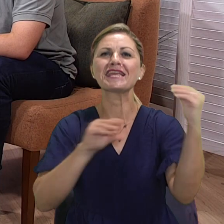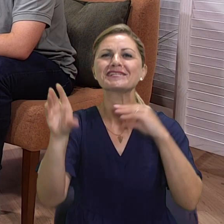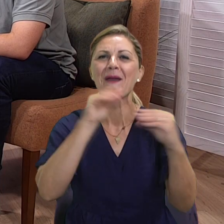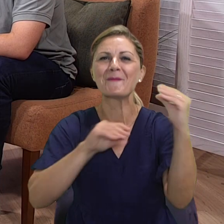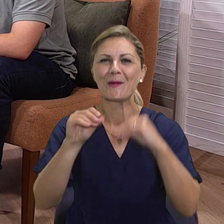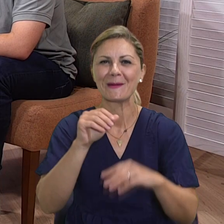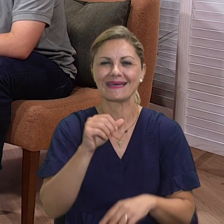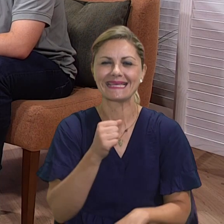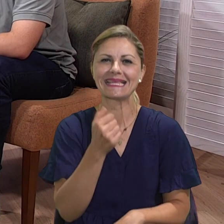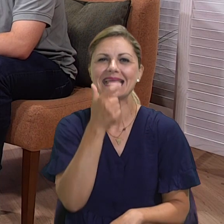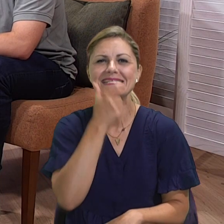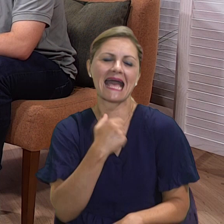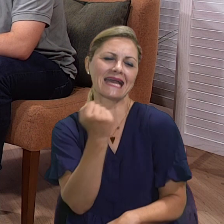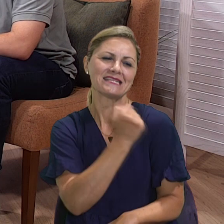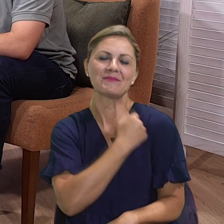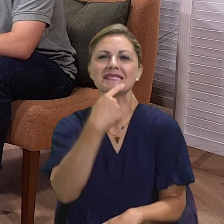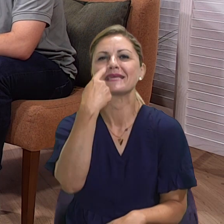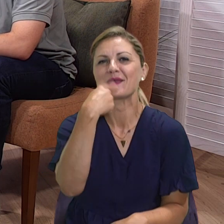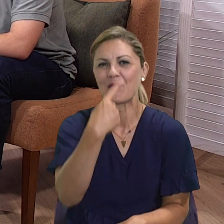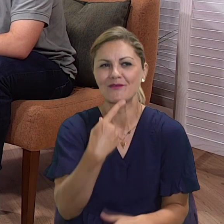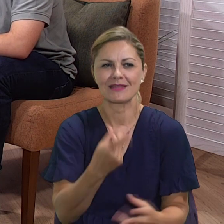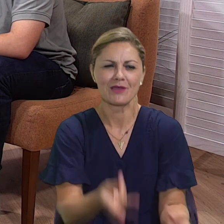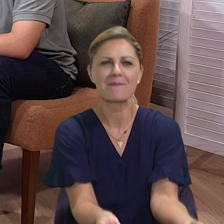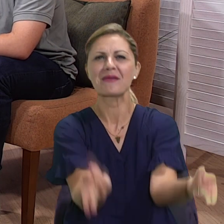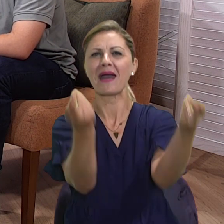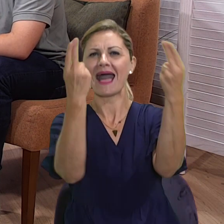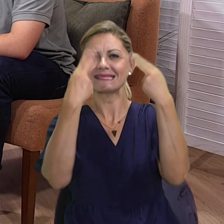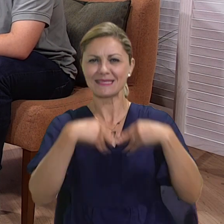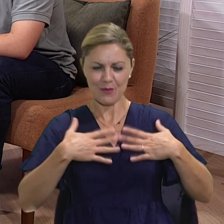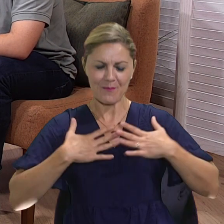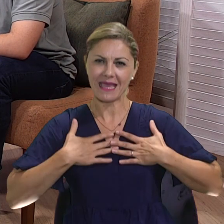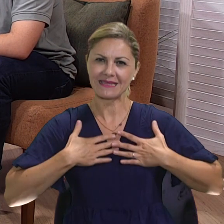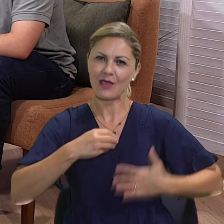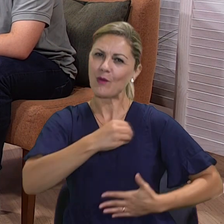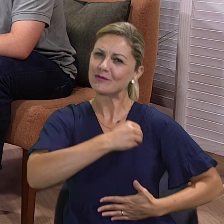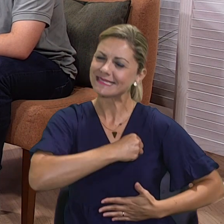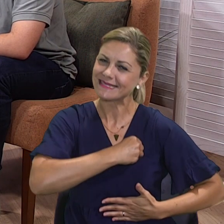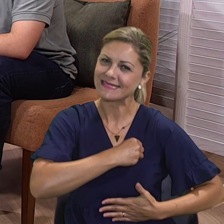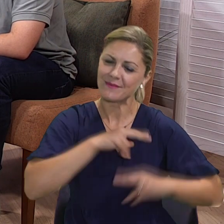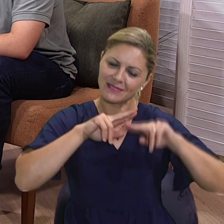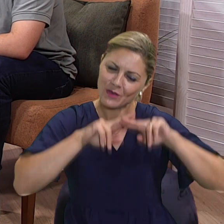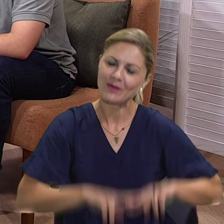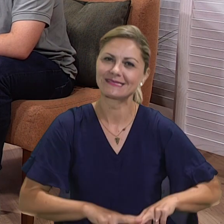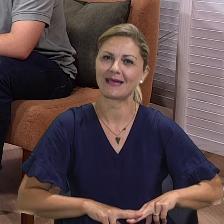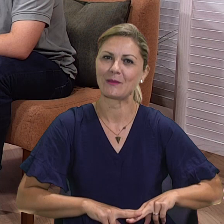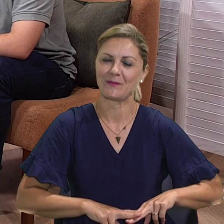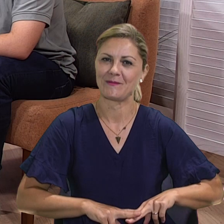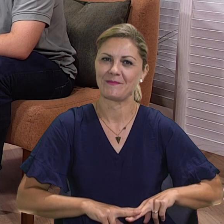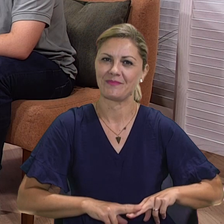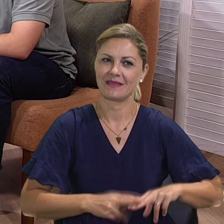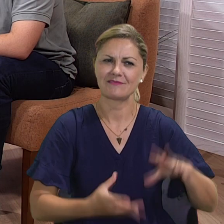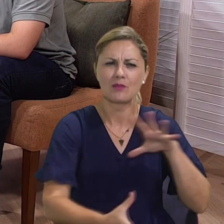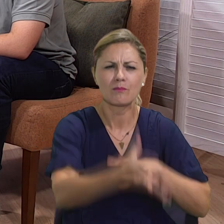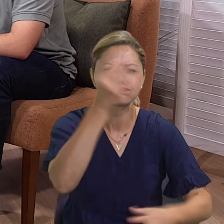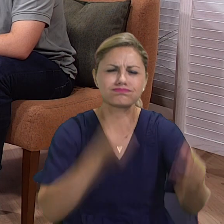su padale priče. Padale su priče i to je negdje, svi mi u glavi imamo svoje škafetine. Kad ste mlađi, onda je više